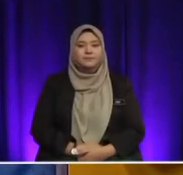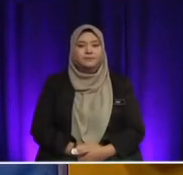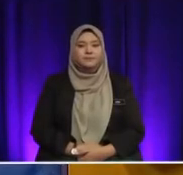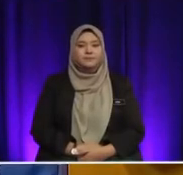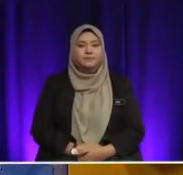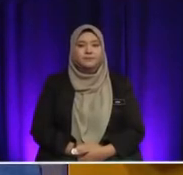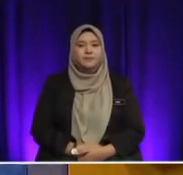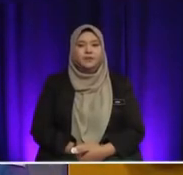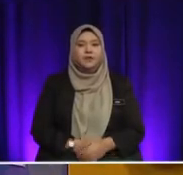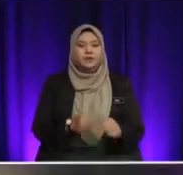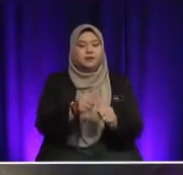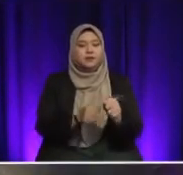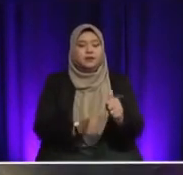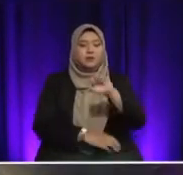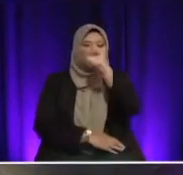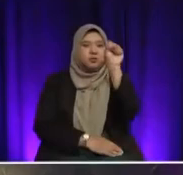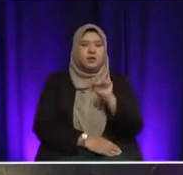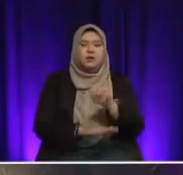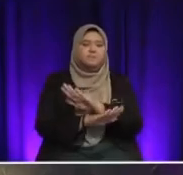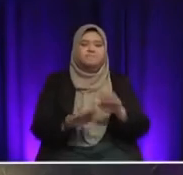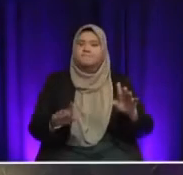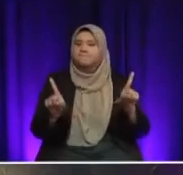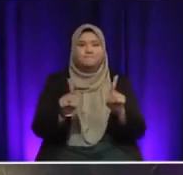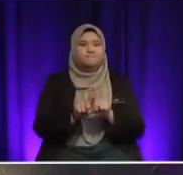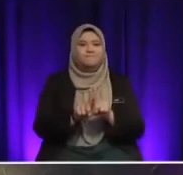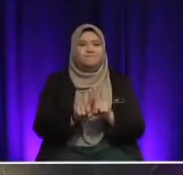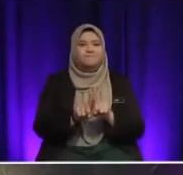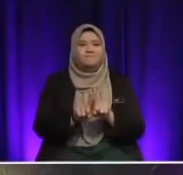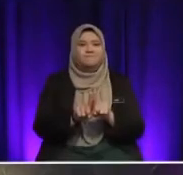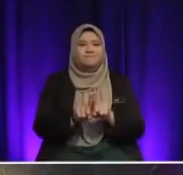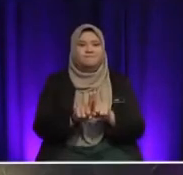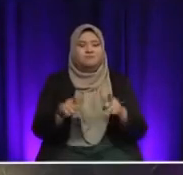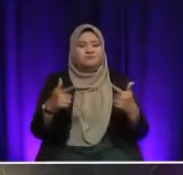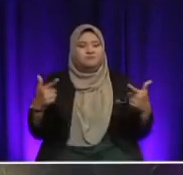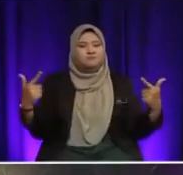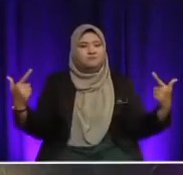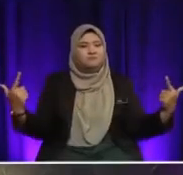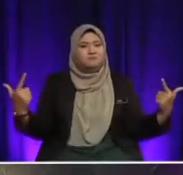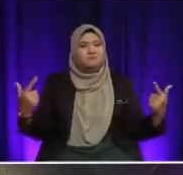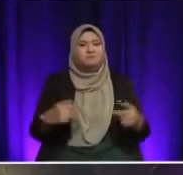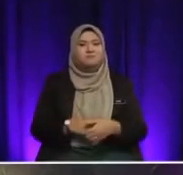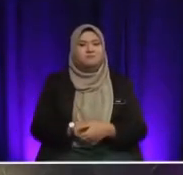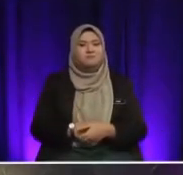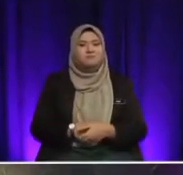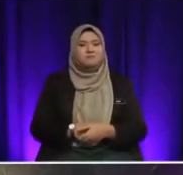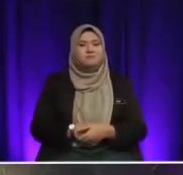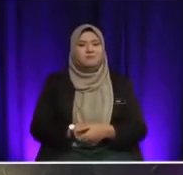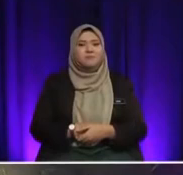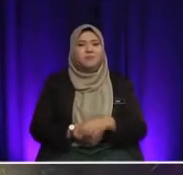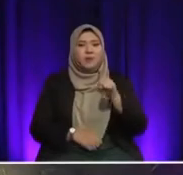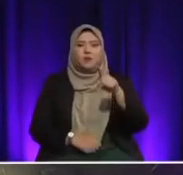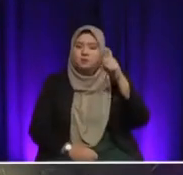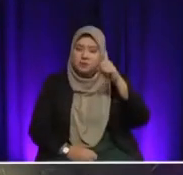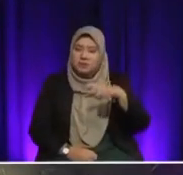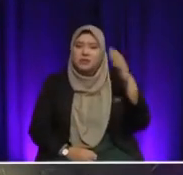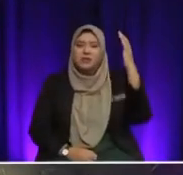kita kena susun mana yang datang dahulu. Ya. Jadi nak tak nak memang murid kena hafal amali dia. Baik. Nak tak